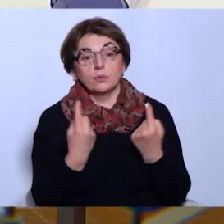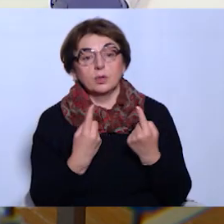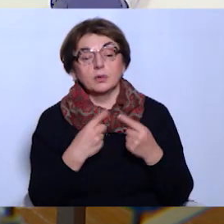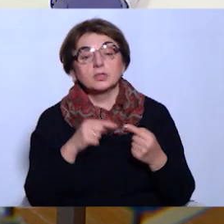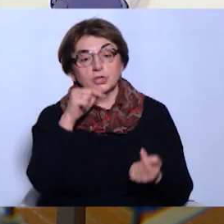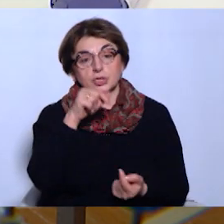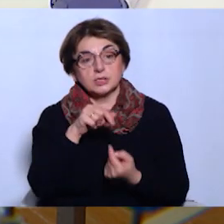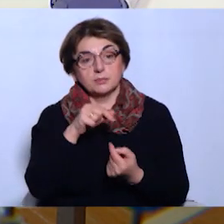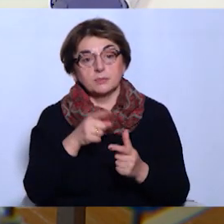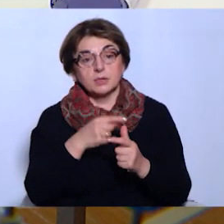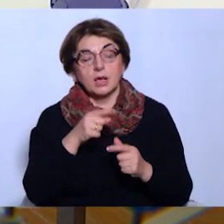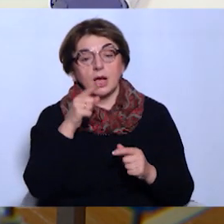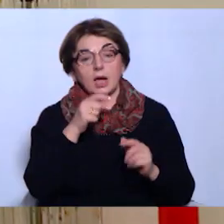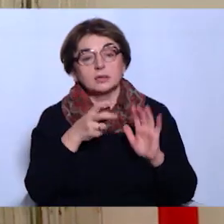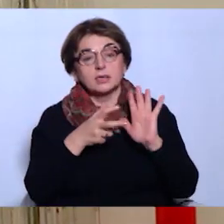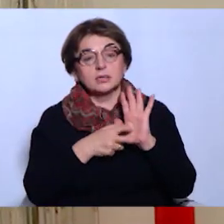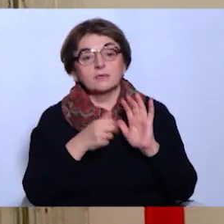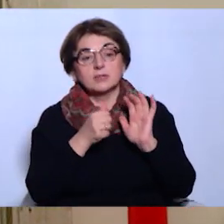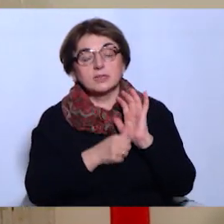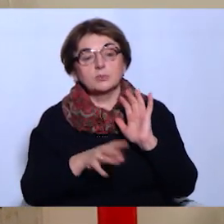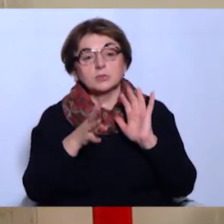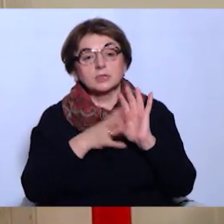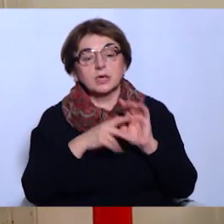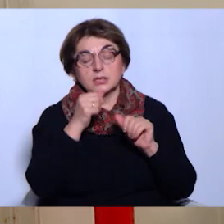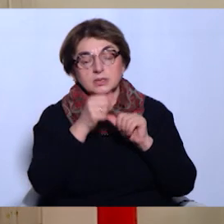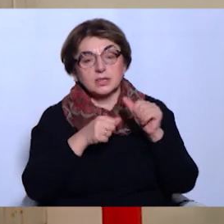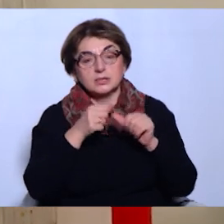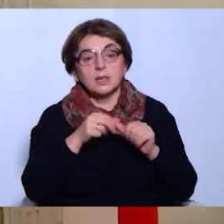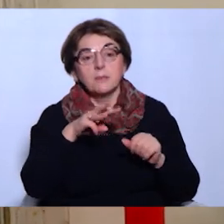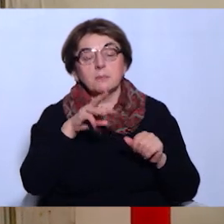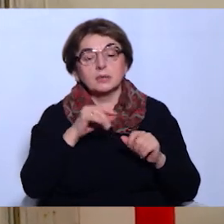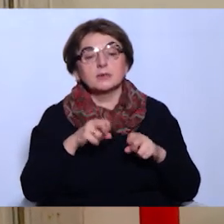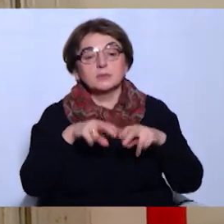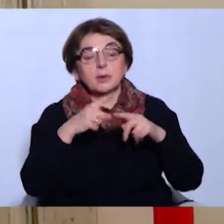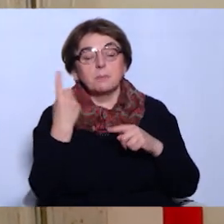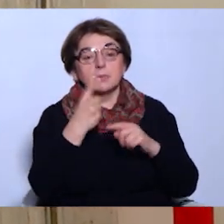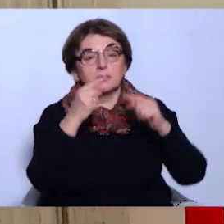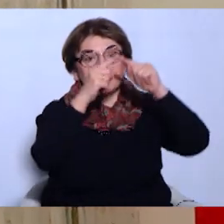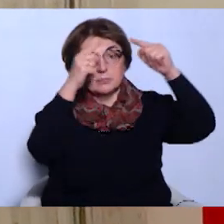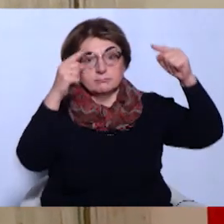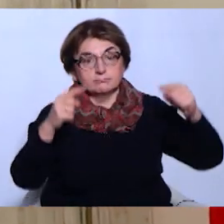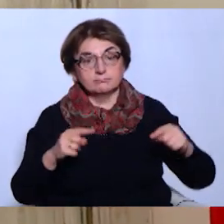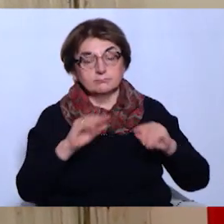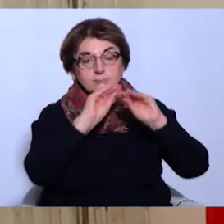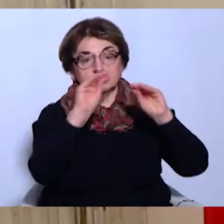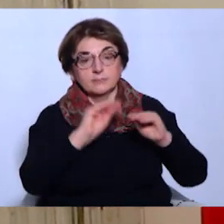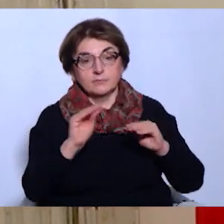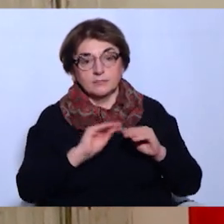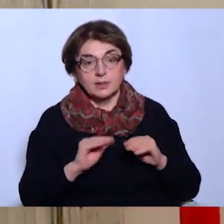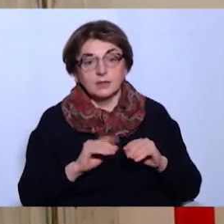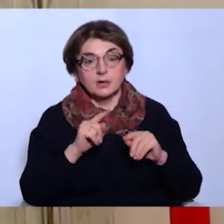შესაბამისია. 1869 წელს მენდელეევმა გამოაქვეყნა პირველი პერიოდულობის ცხრილი და ზუსტად ჩარშან პერიოდულობის